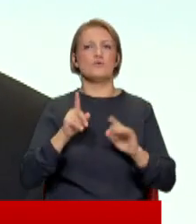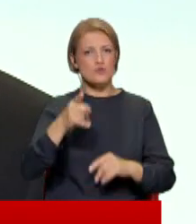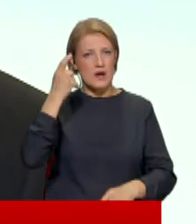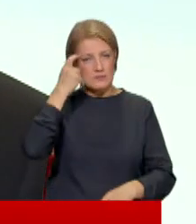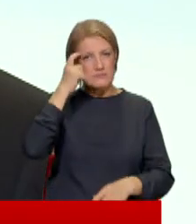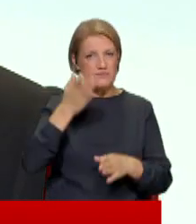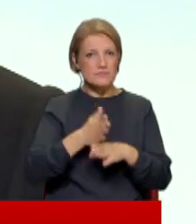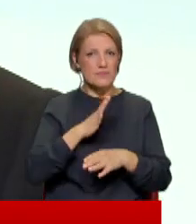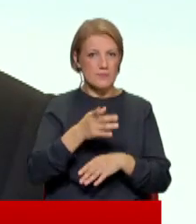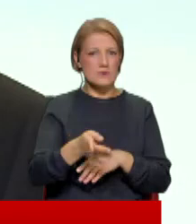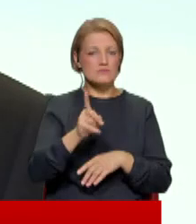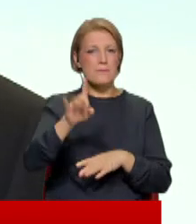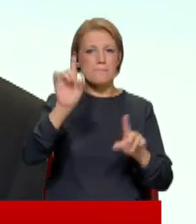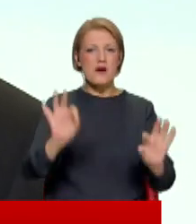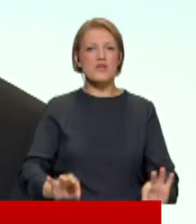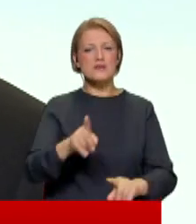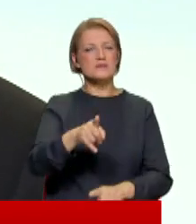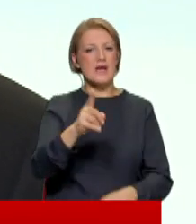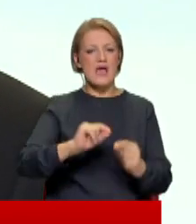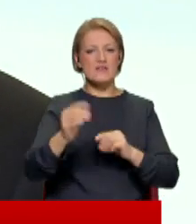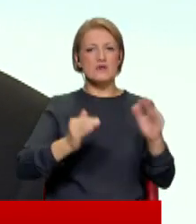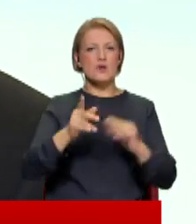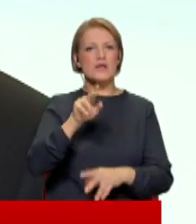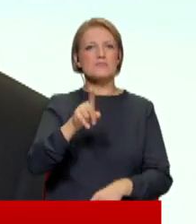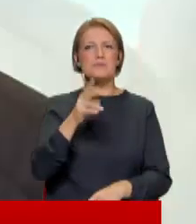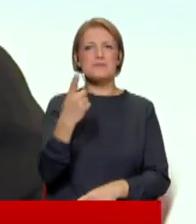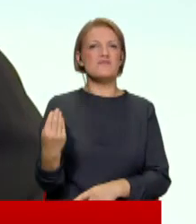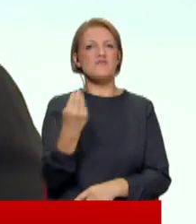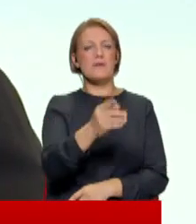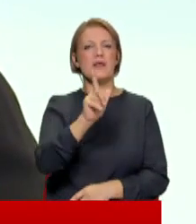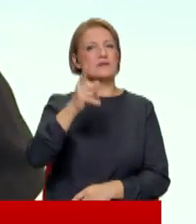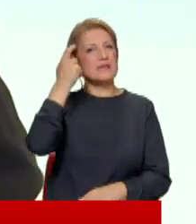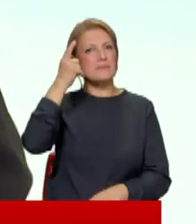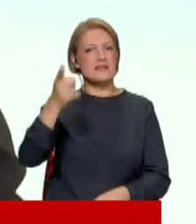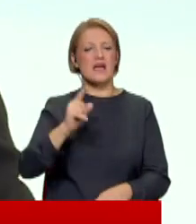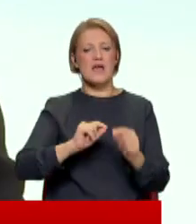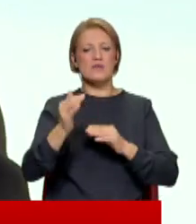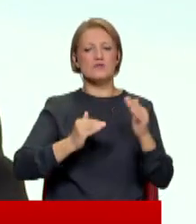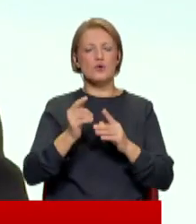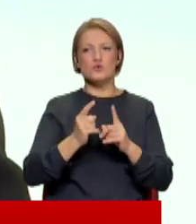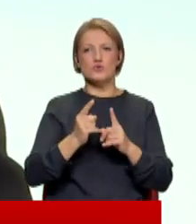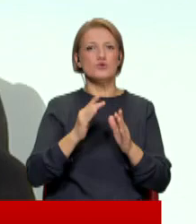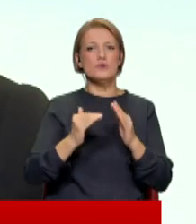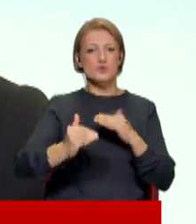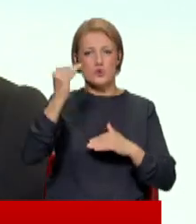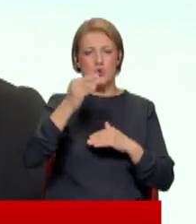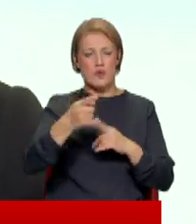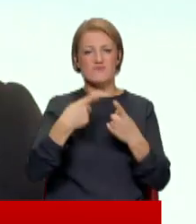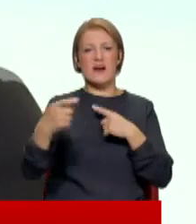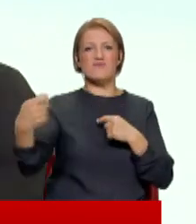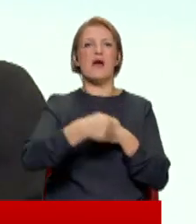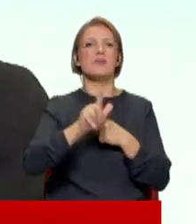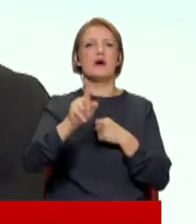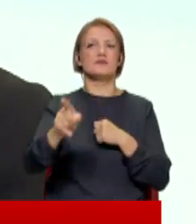bir mantığı var mı yani başlangıcı bir defa enflasyon kadar bir defa vermek lazım tahmin eden enfeksiyonun üzerinde gelirse farkını vermeniz lazım 15-10